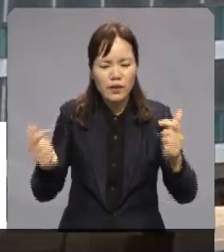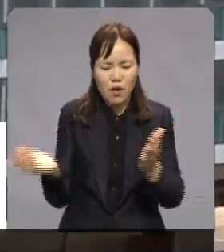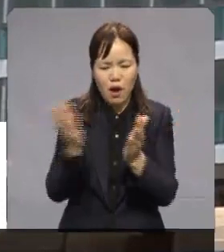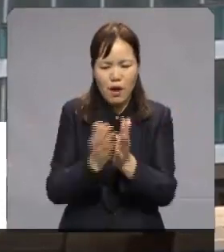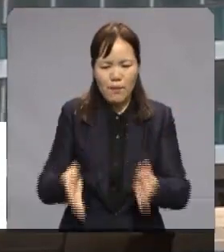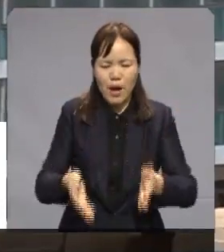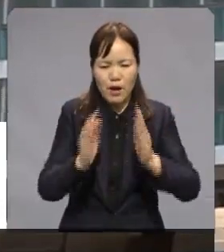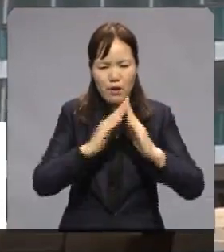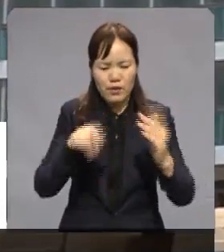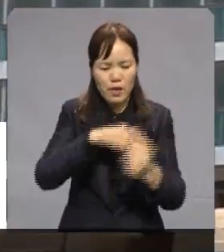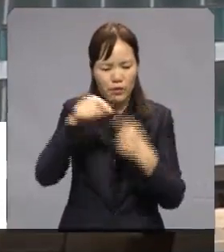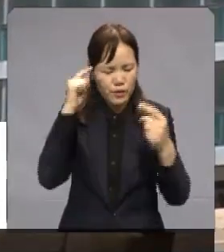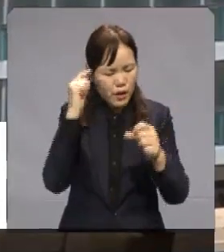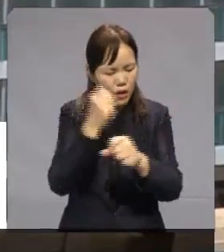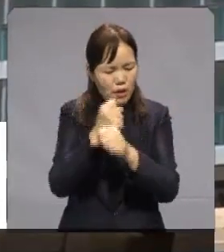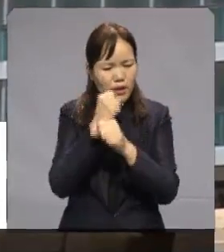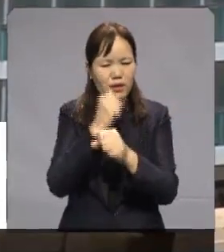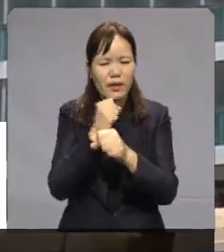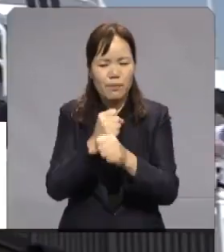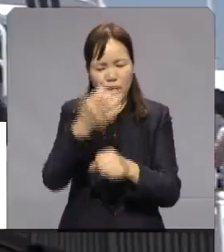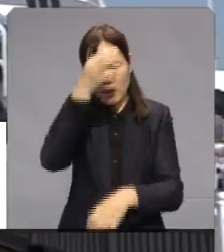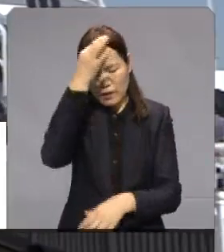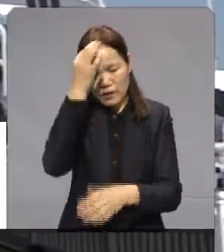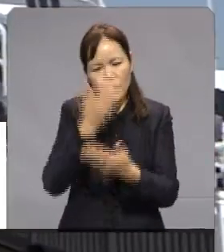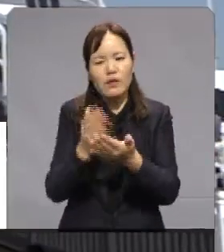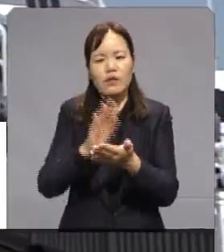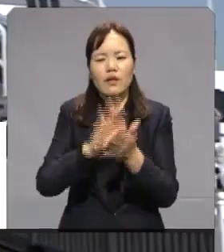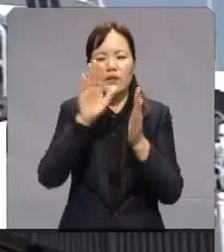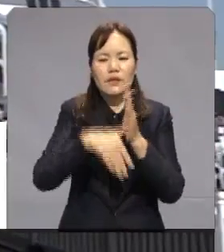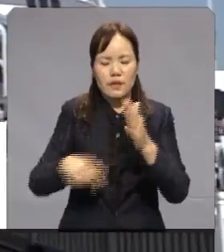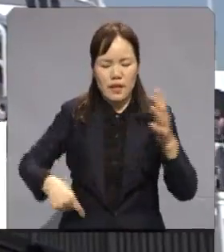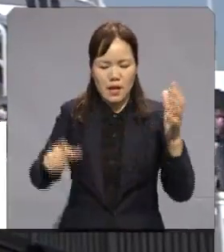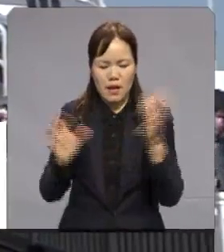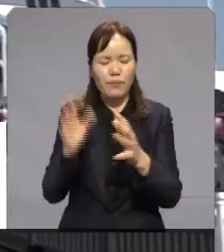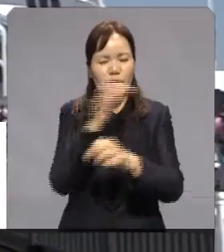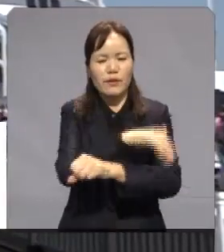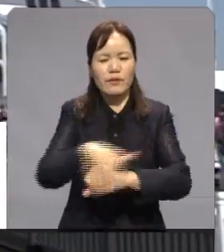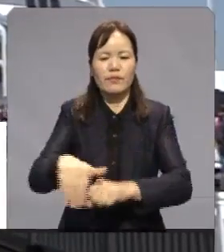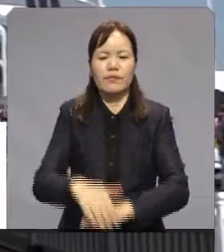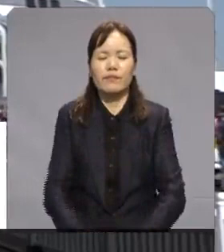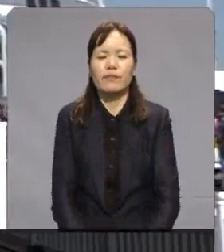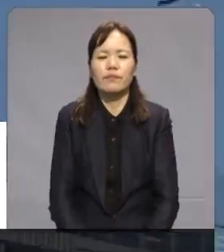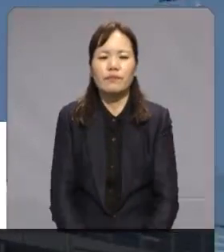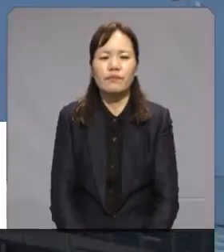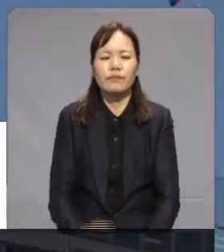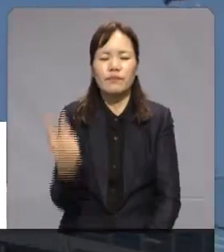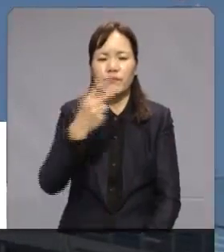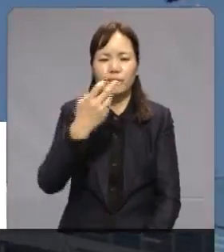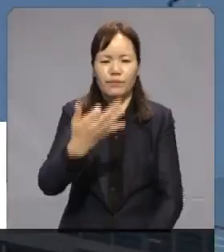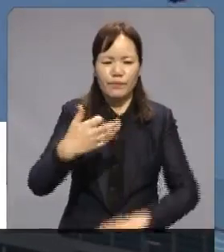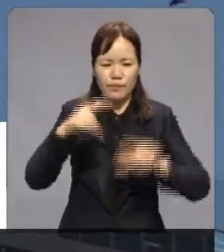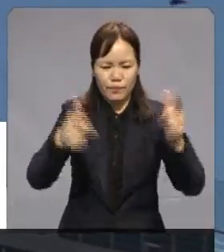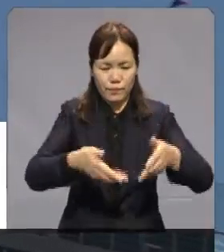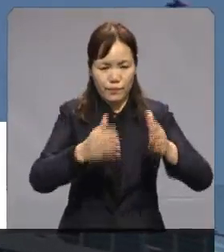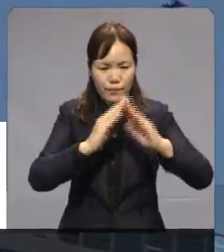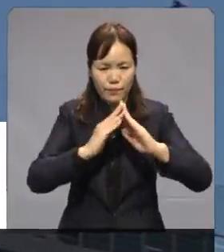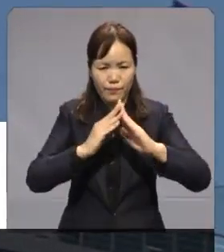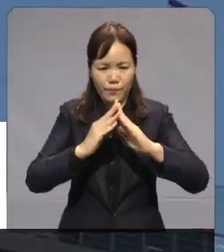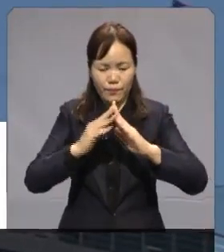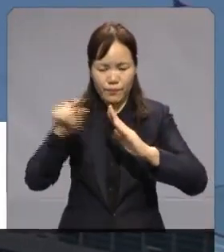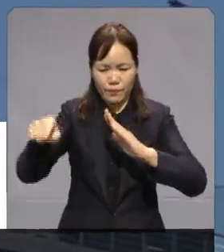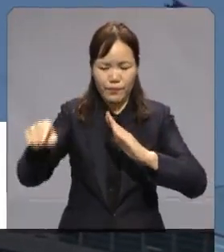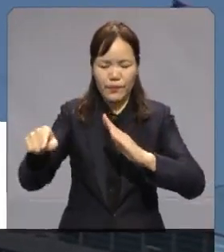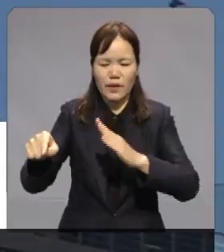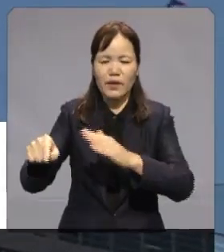건설 운영개발 기술 혁신 분야에서 긴밀히 협력할 계획입니다 2019년에 설립된 산동성